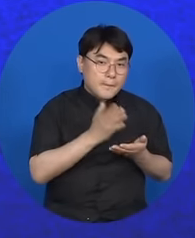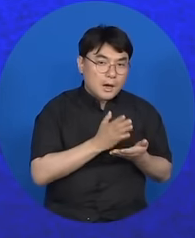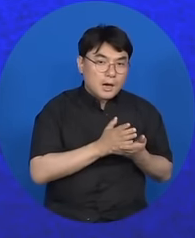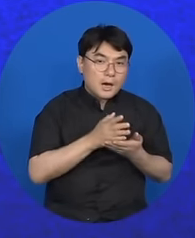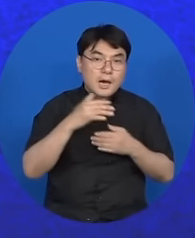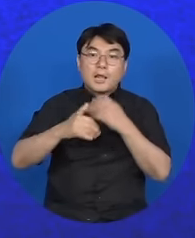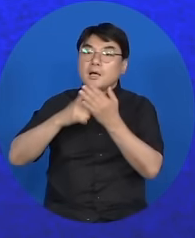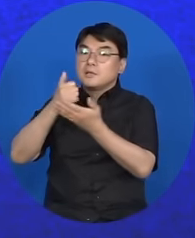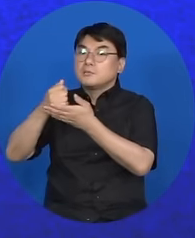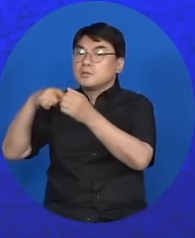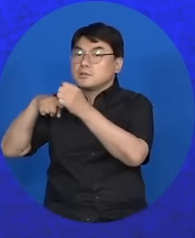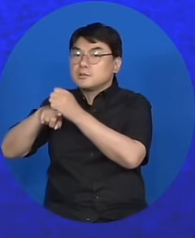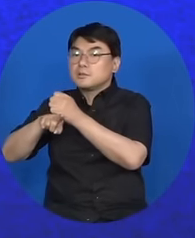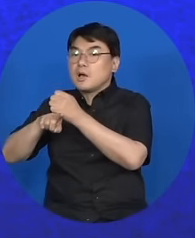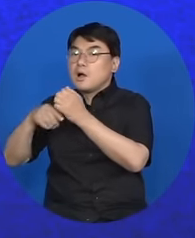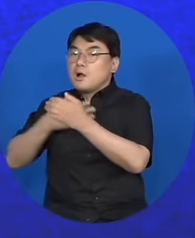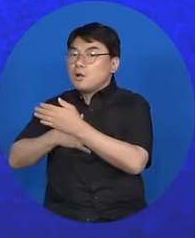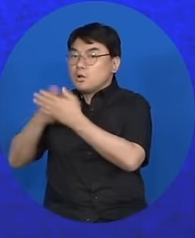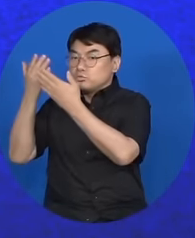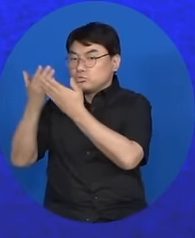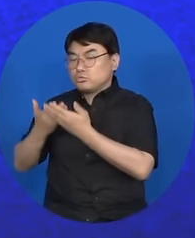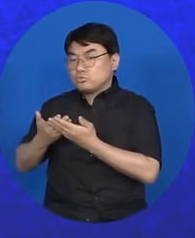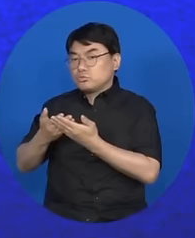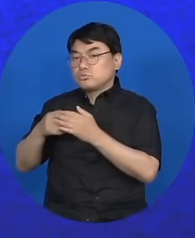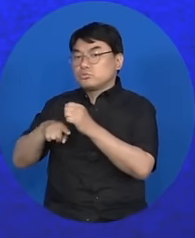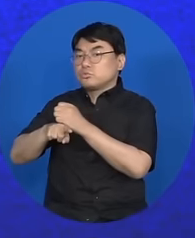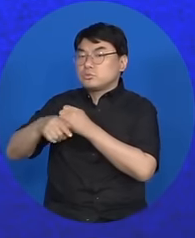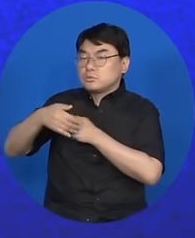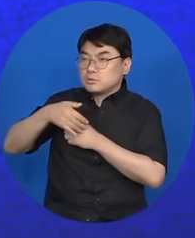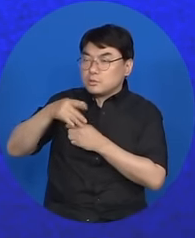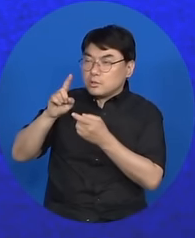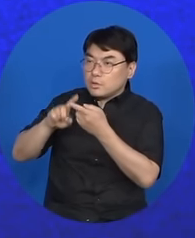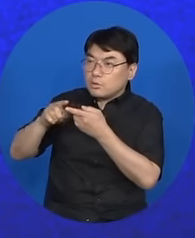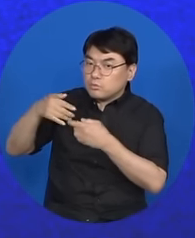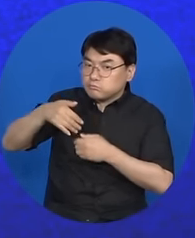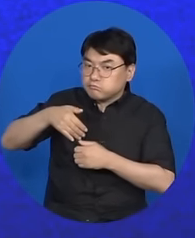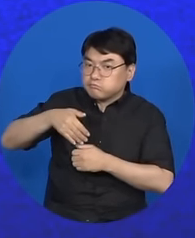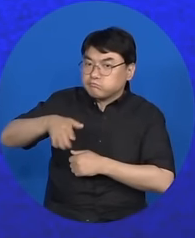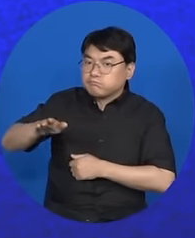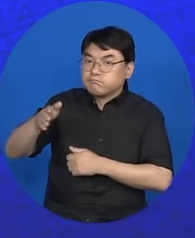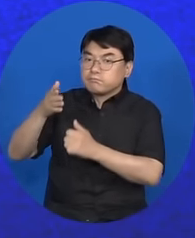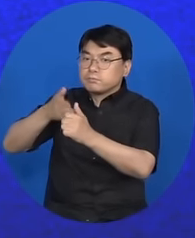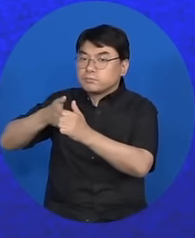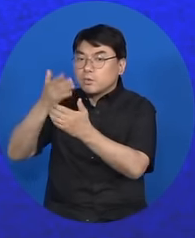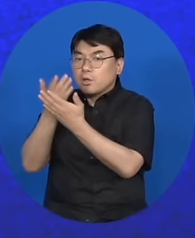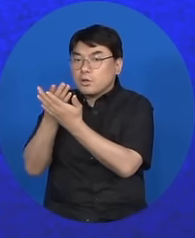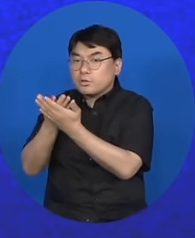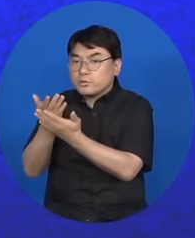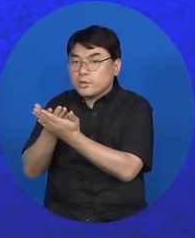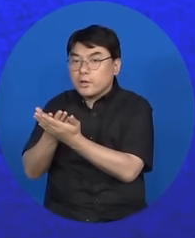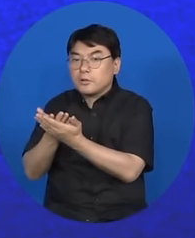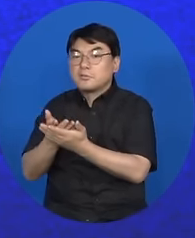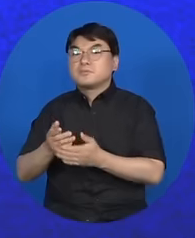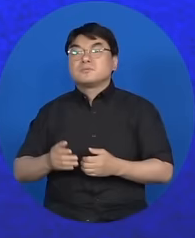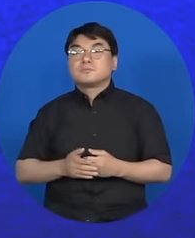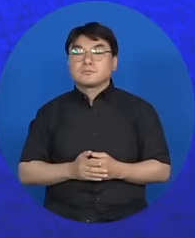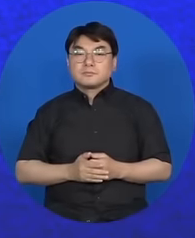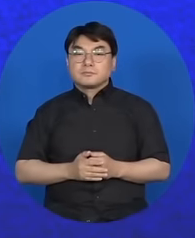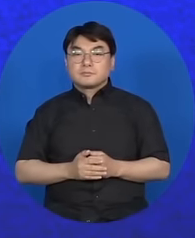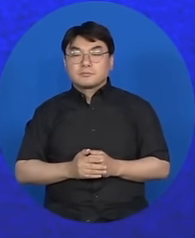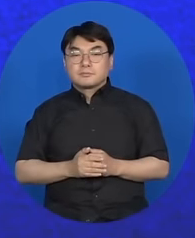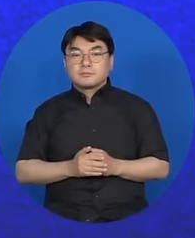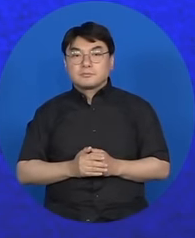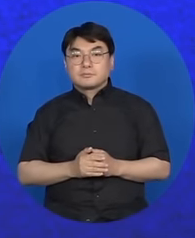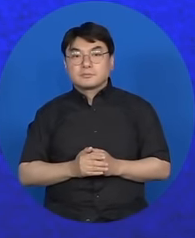뜻대로 무엇인지 알게 해주셔서 그 뜻대로 나아갈수록 인도해달라고 하는 것이 기도의 근본적인 이유잖아요. 그래서 우리가 기도를